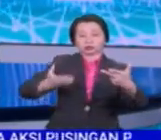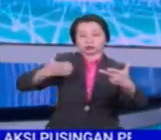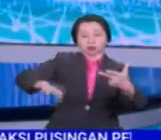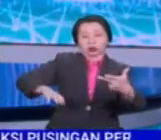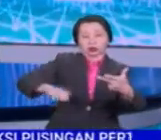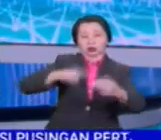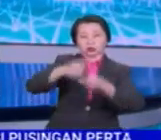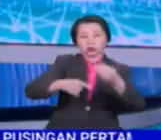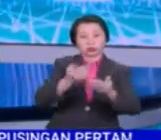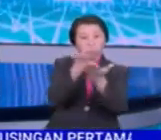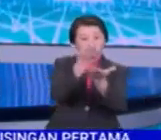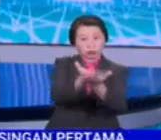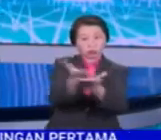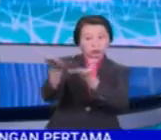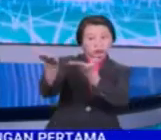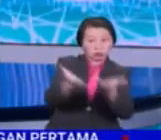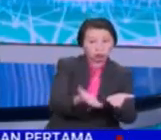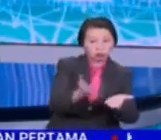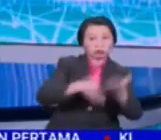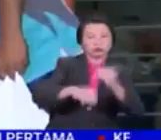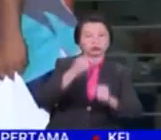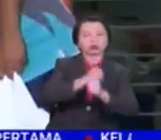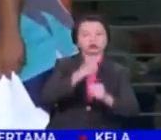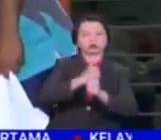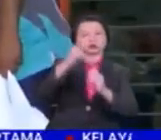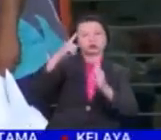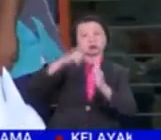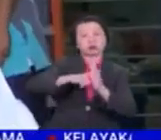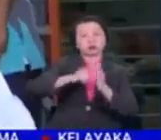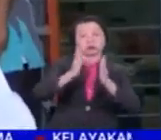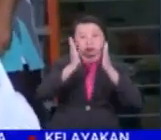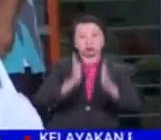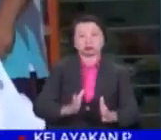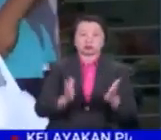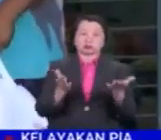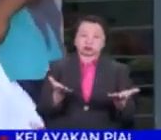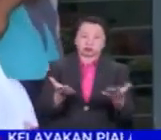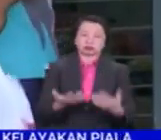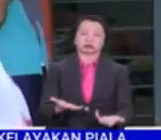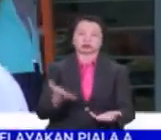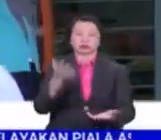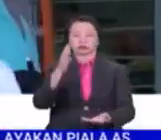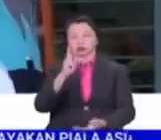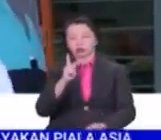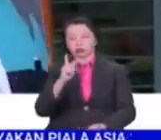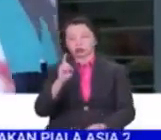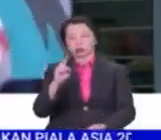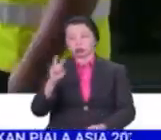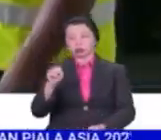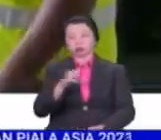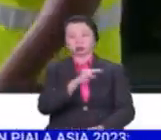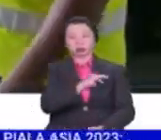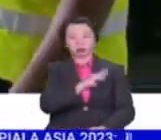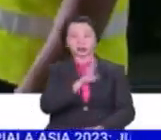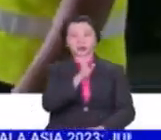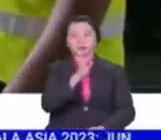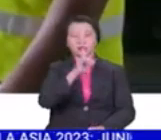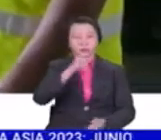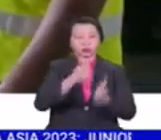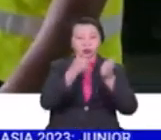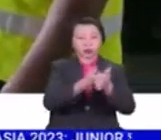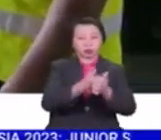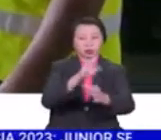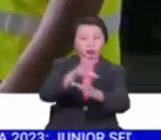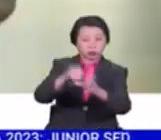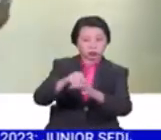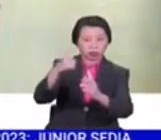Bangladesh berhubung cadangan tersebut. Jelas menterinya Datuk Sri Hamzah Zainuddin, kriteria yang ditetapkan perlu dipatuhi termasuk